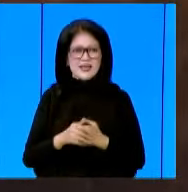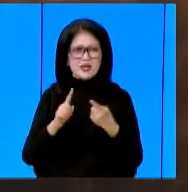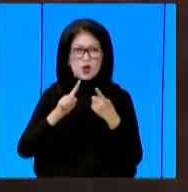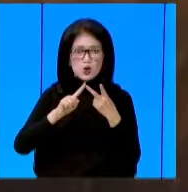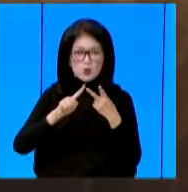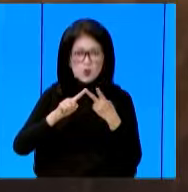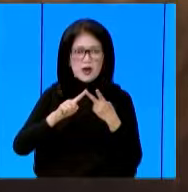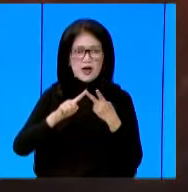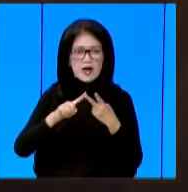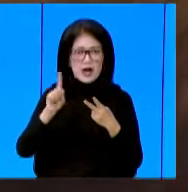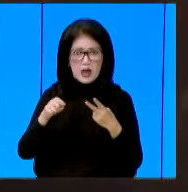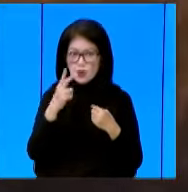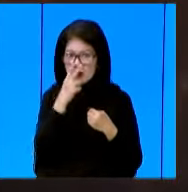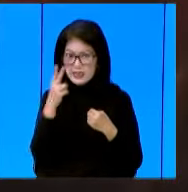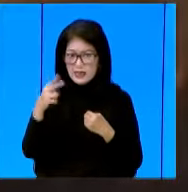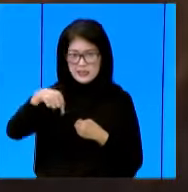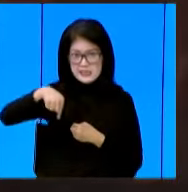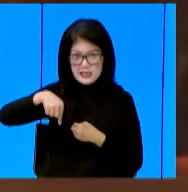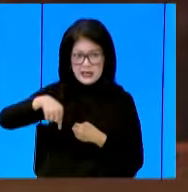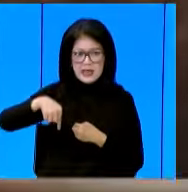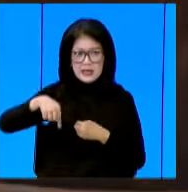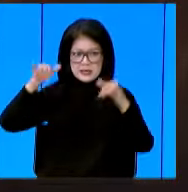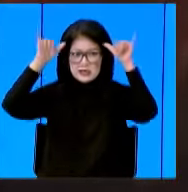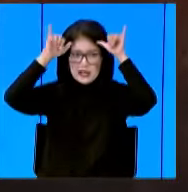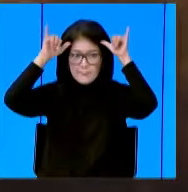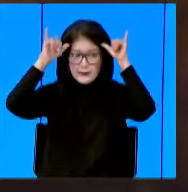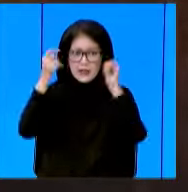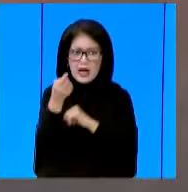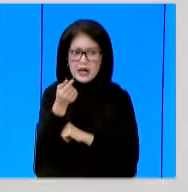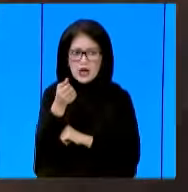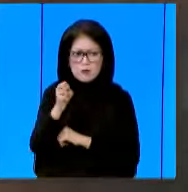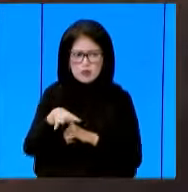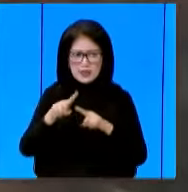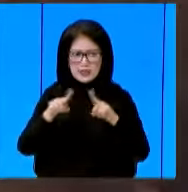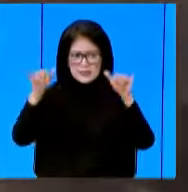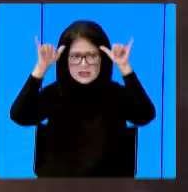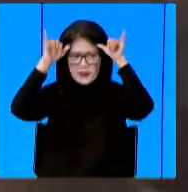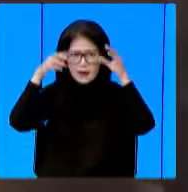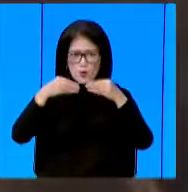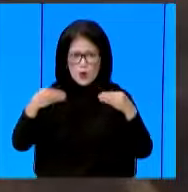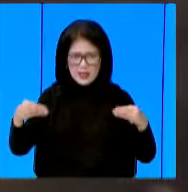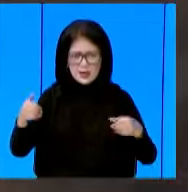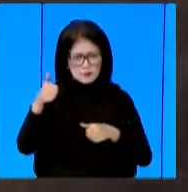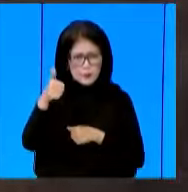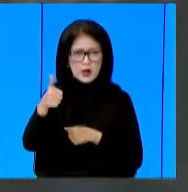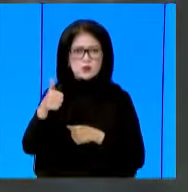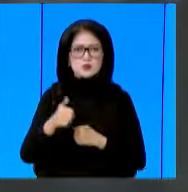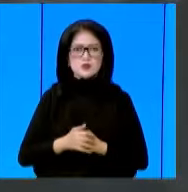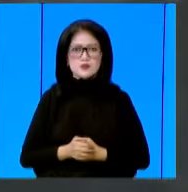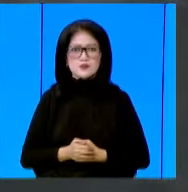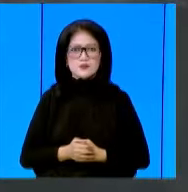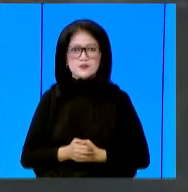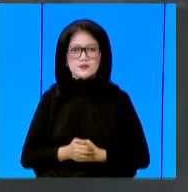karena kalau dilihat harganya ekonomis, dapat sapinya lumayan bagus. Dari Jakarta, Sofyan